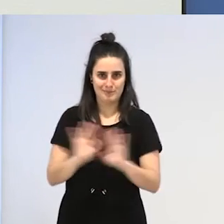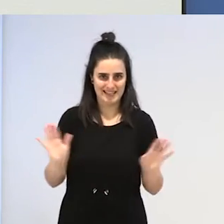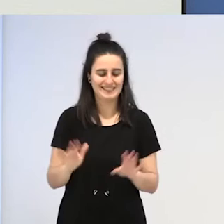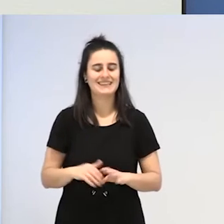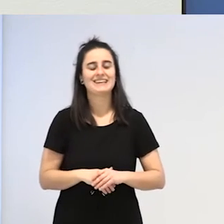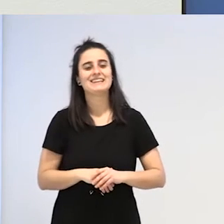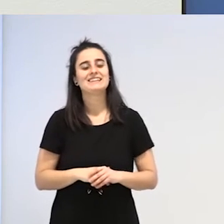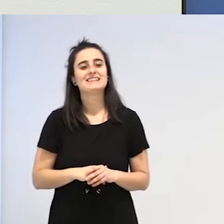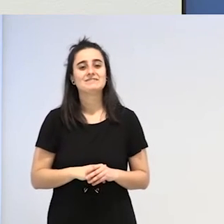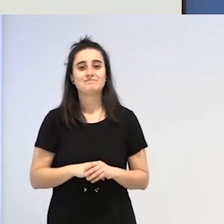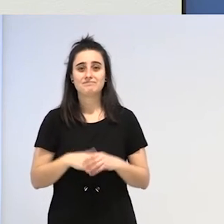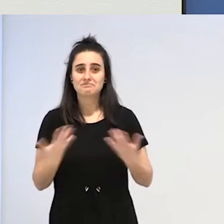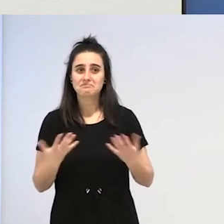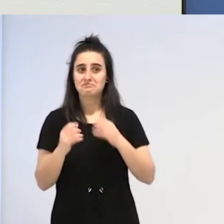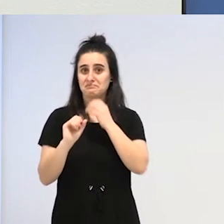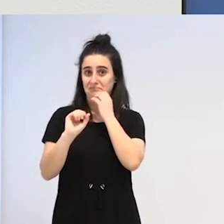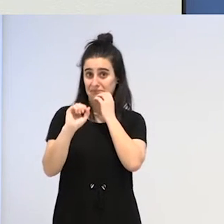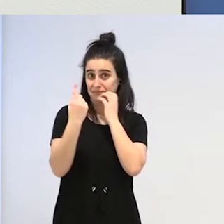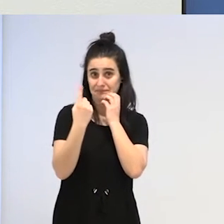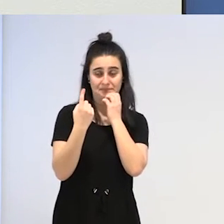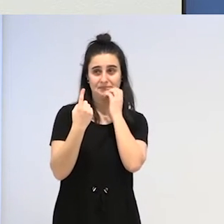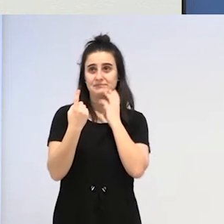bueno, lehenengo esateko